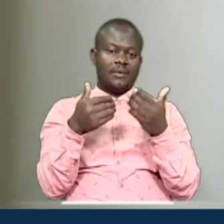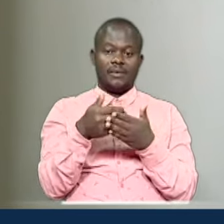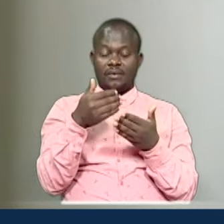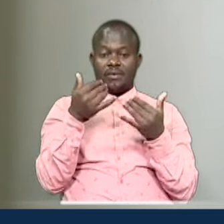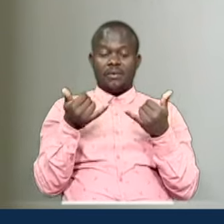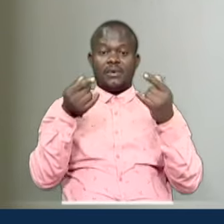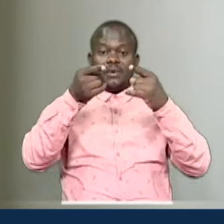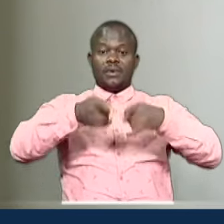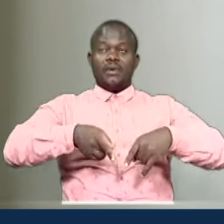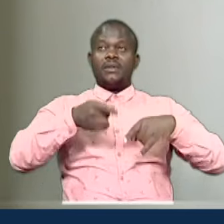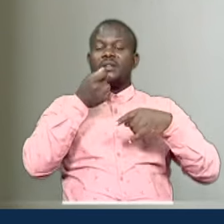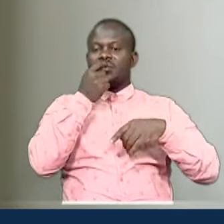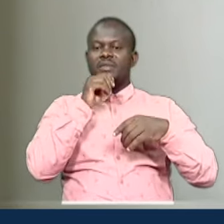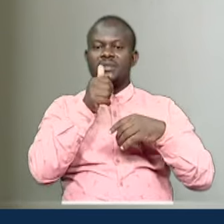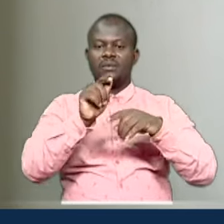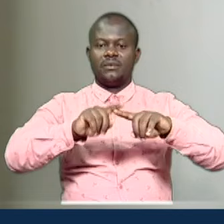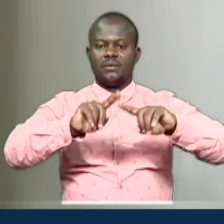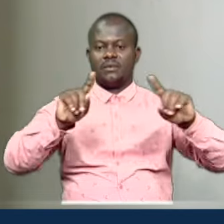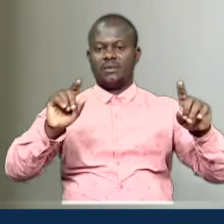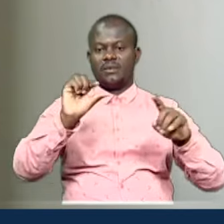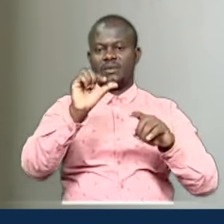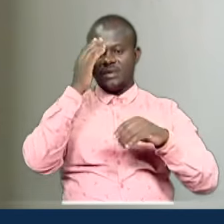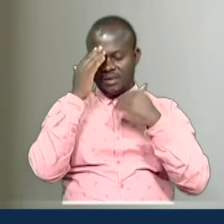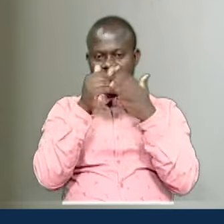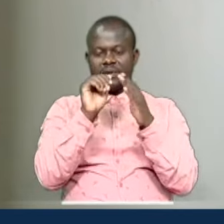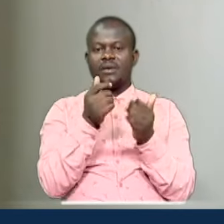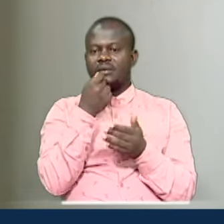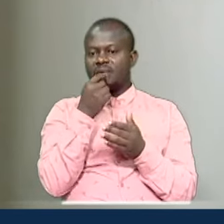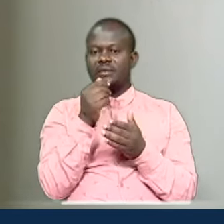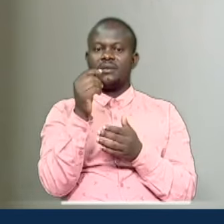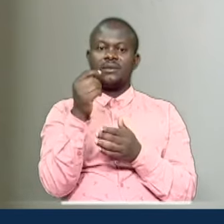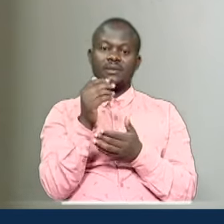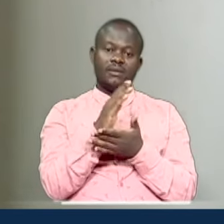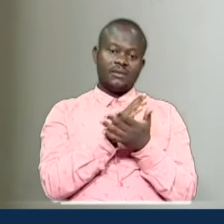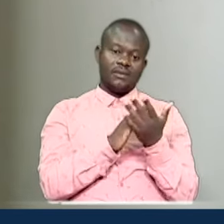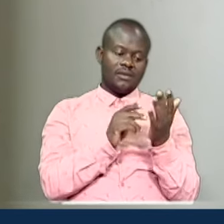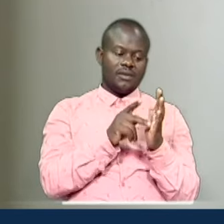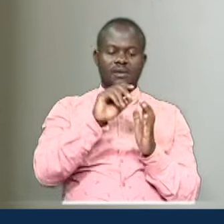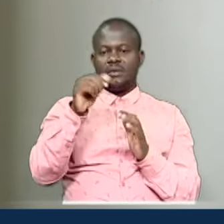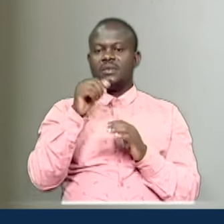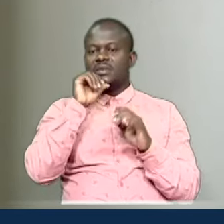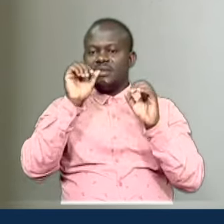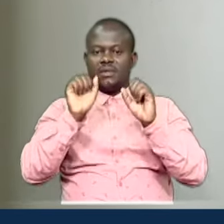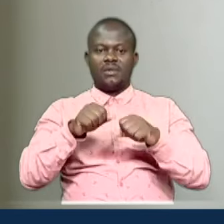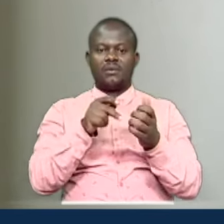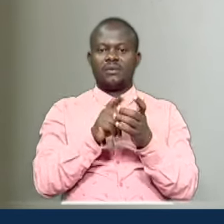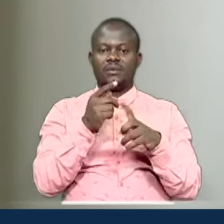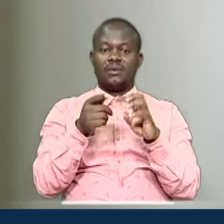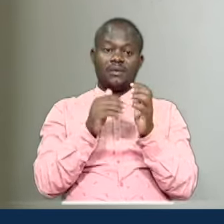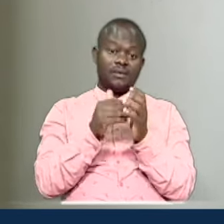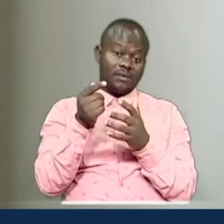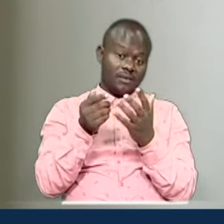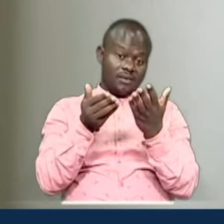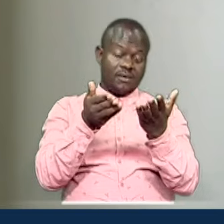niho bitandukaniraho gato kubera ko hari imiti imwe yishyurwa wenda n'indi itarabasha kwishyurwa ariho rero